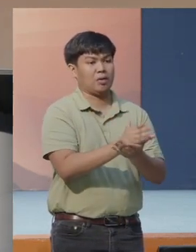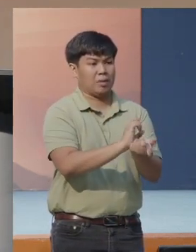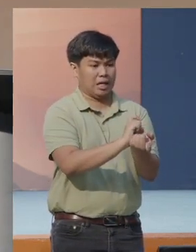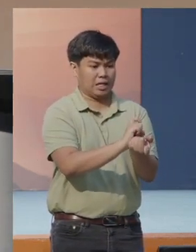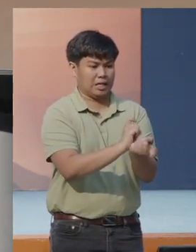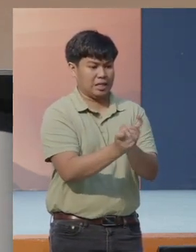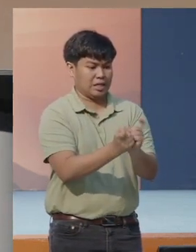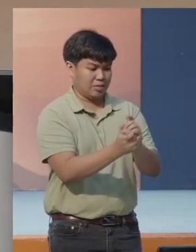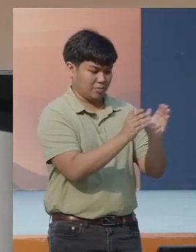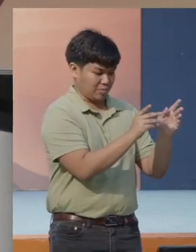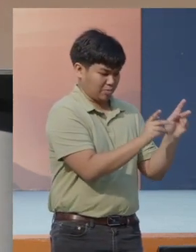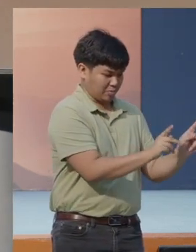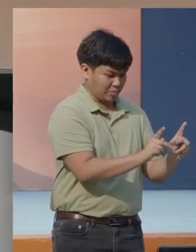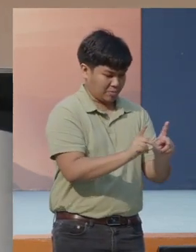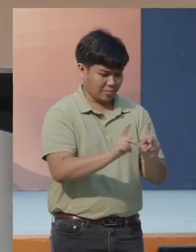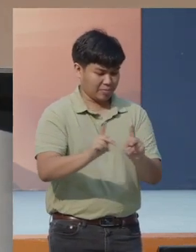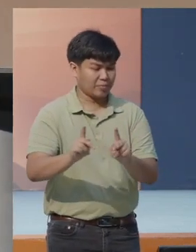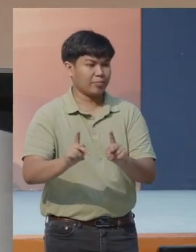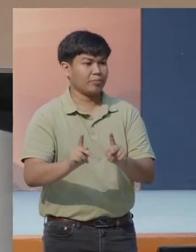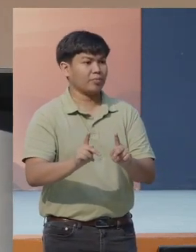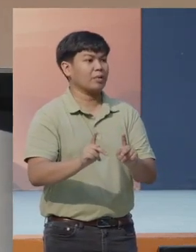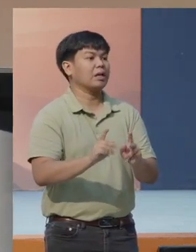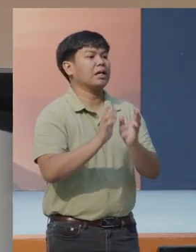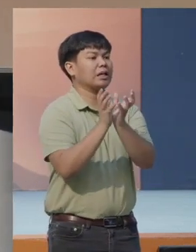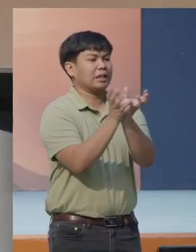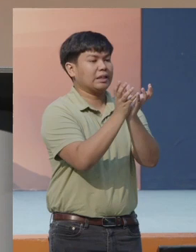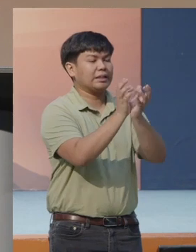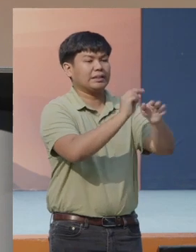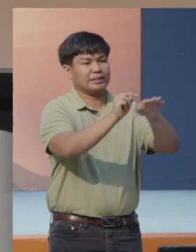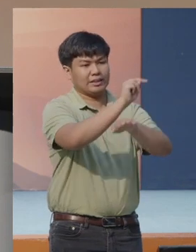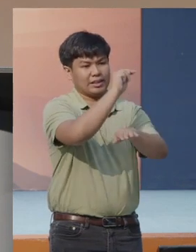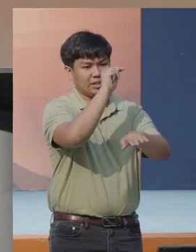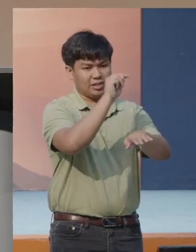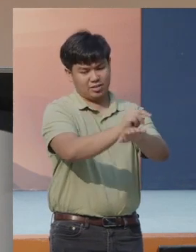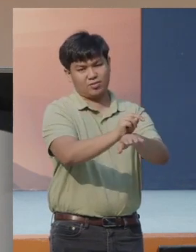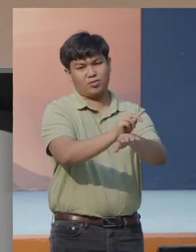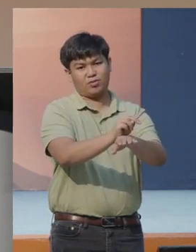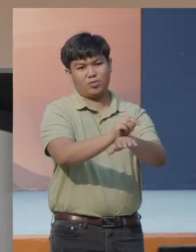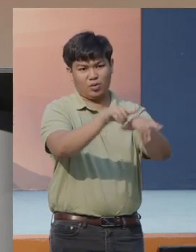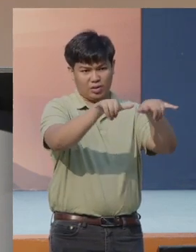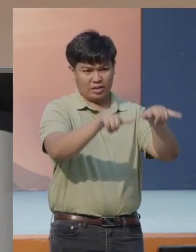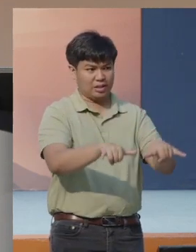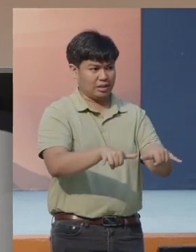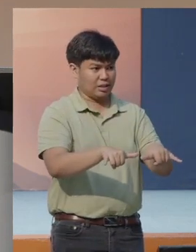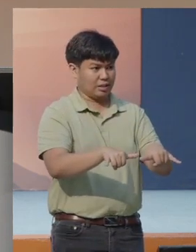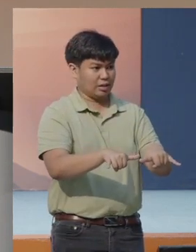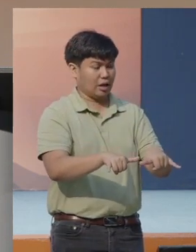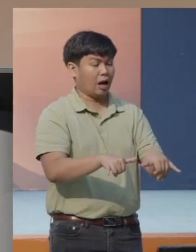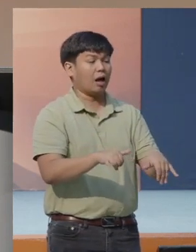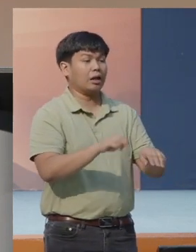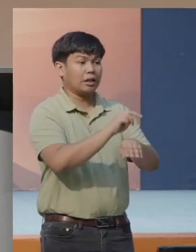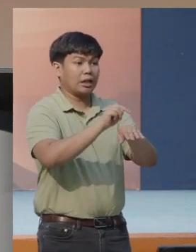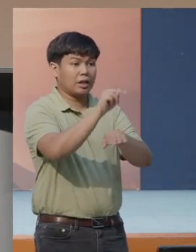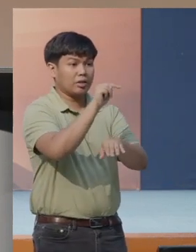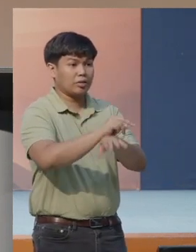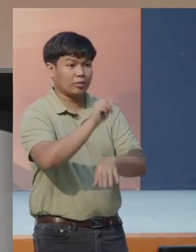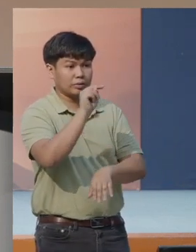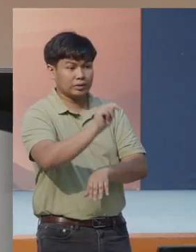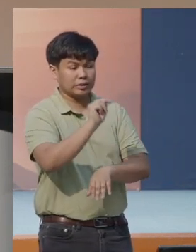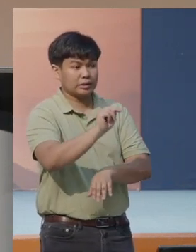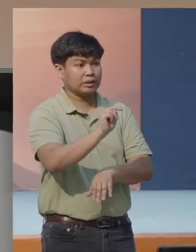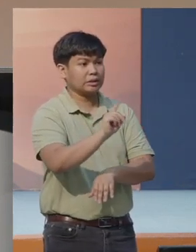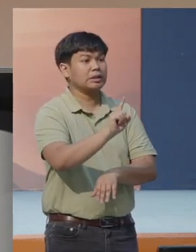prepared na maging isang strong and godly na nation. And a godly nation requires